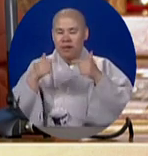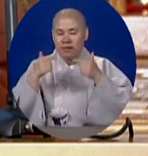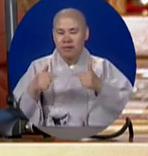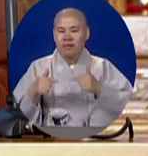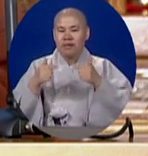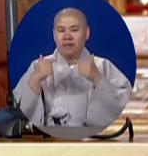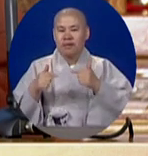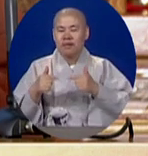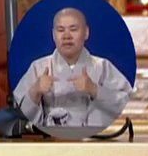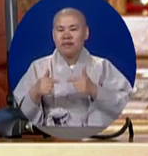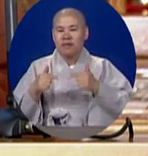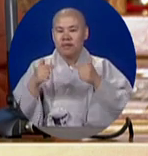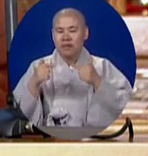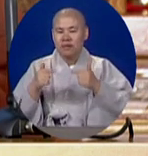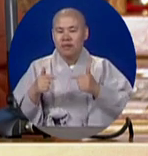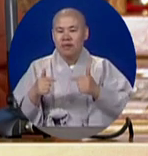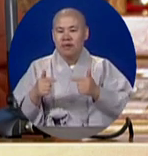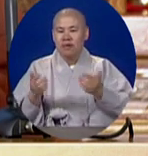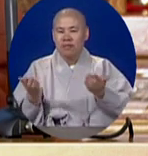항상 작용을 하는